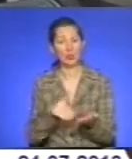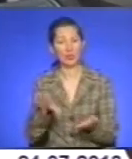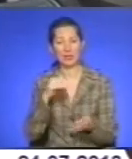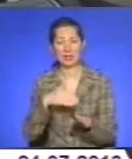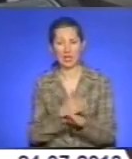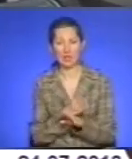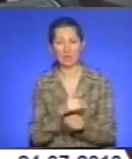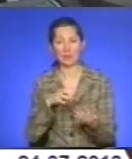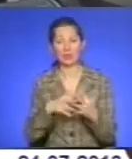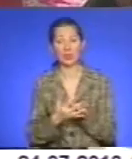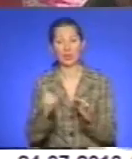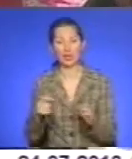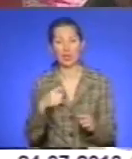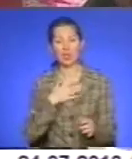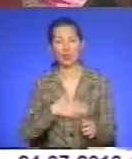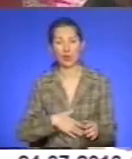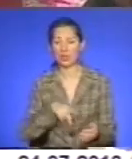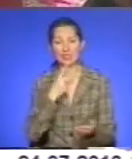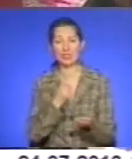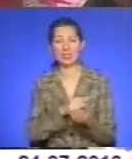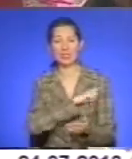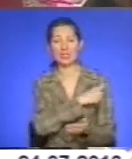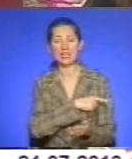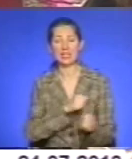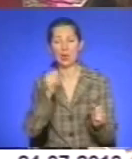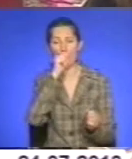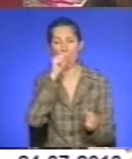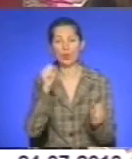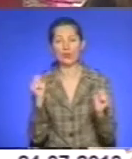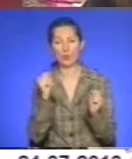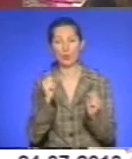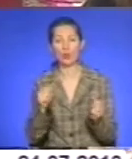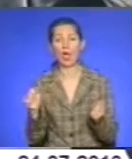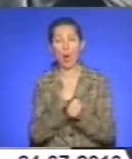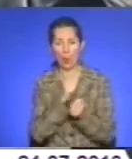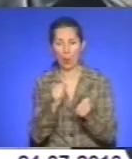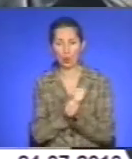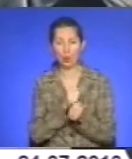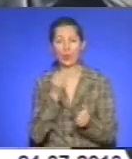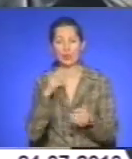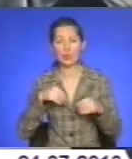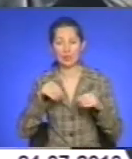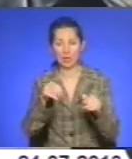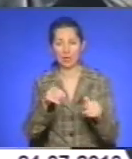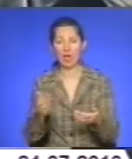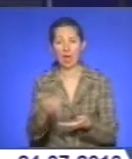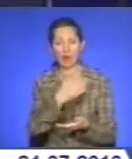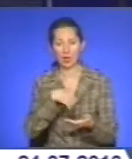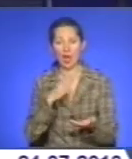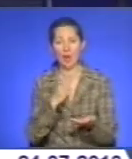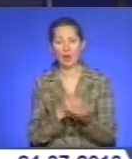задоволені. Незважаючи на сильні морози взимку та посуху під час посіву, врожайність цього року має високий показник.